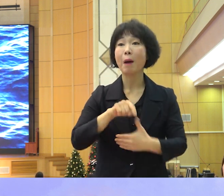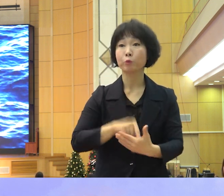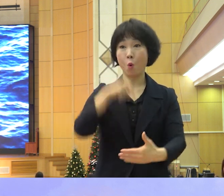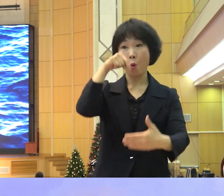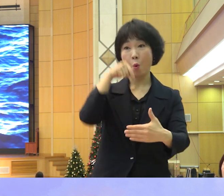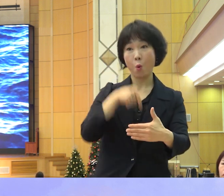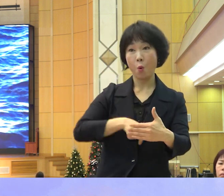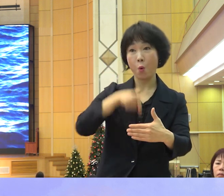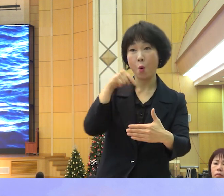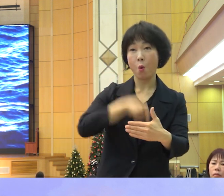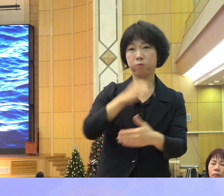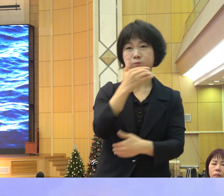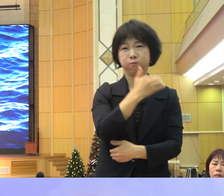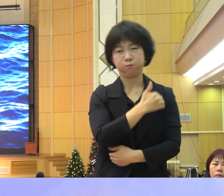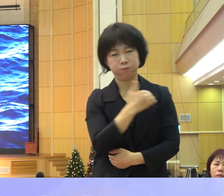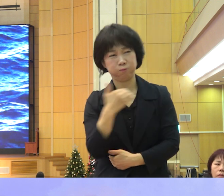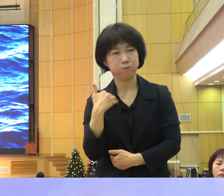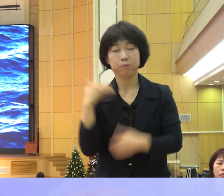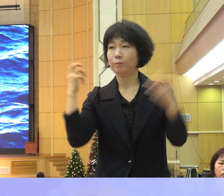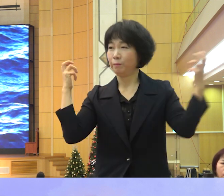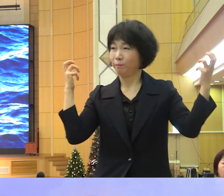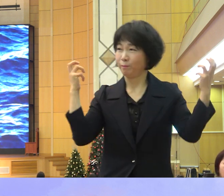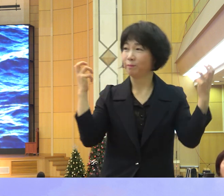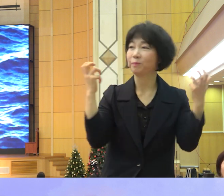내 맘속에